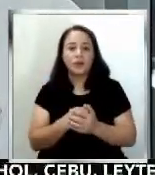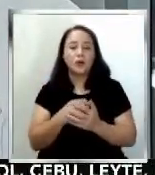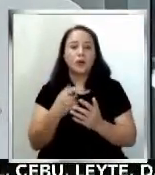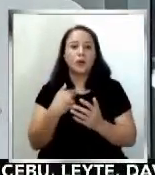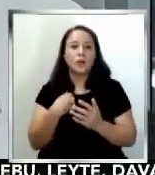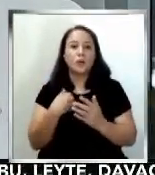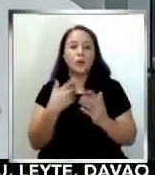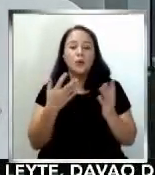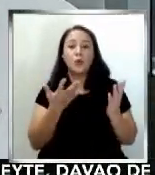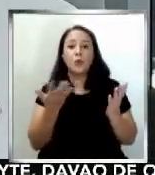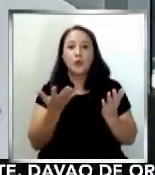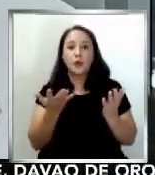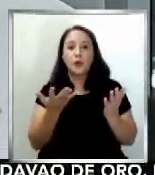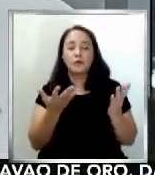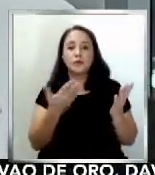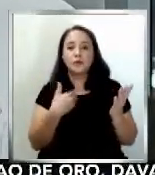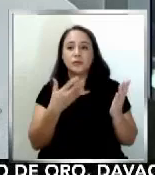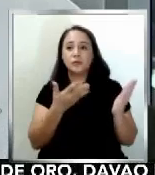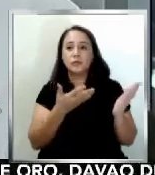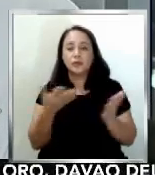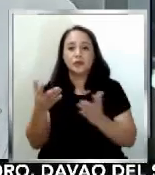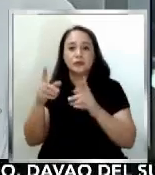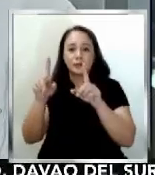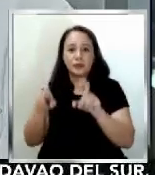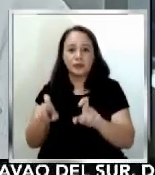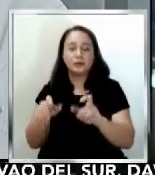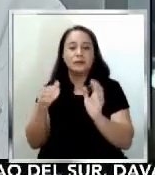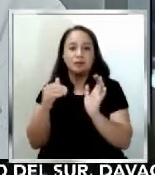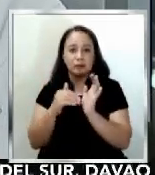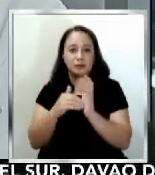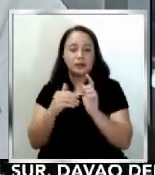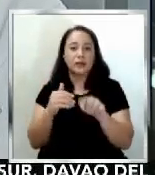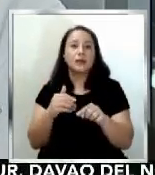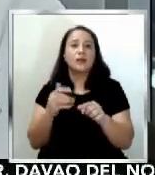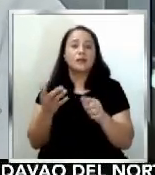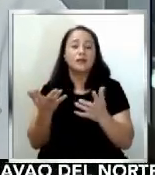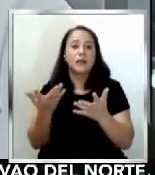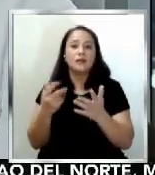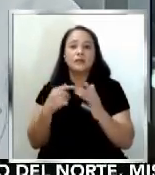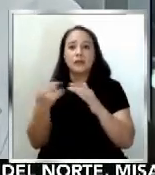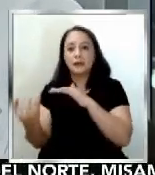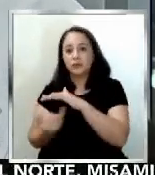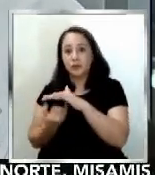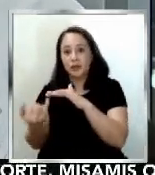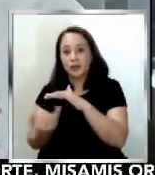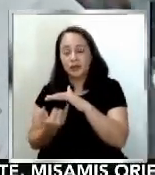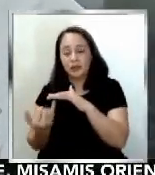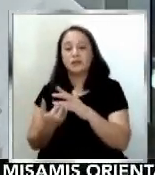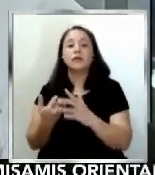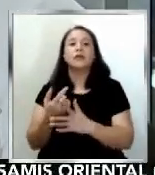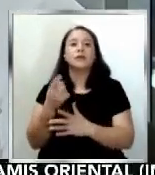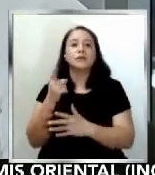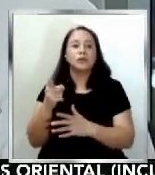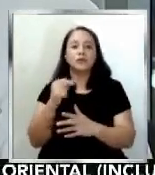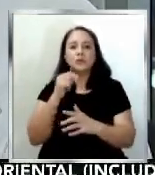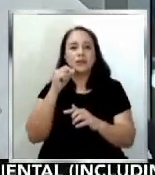sa confirmatory test, no, RT-PCR test. But agad-agad, ina-isolate na po natin sila upang sa ganun, hindi na po